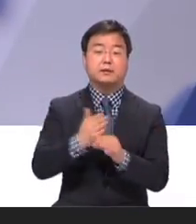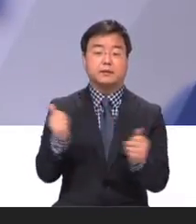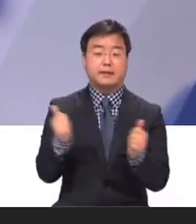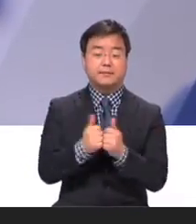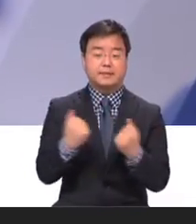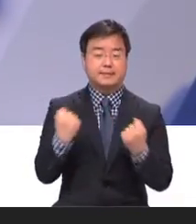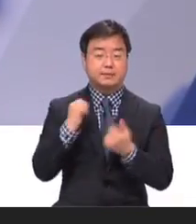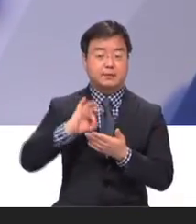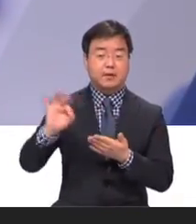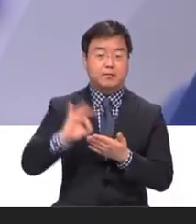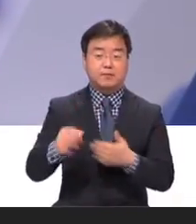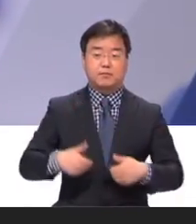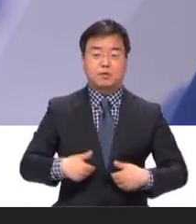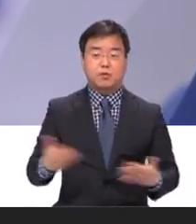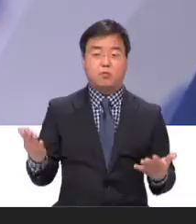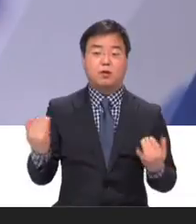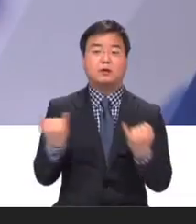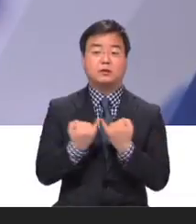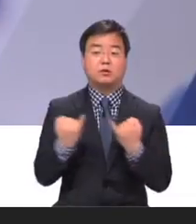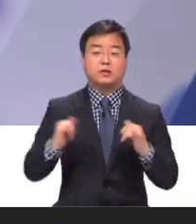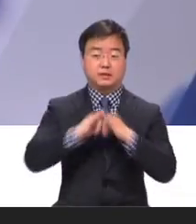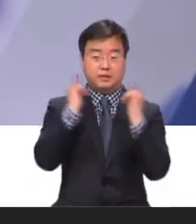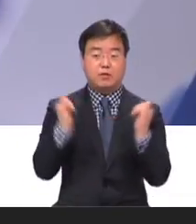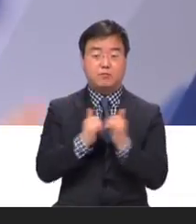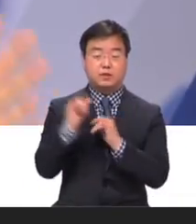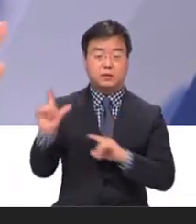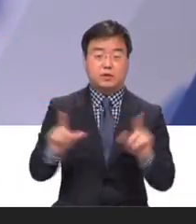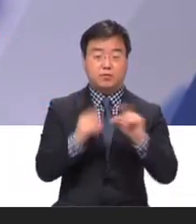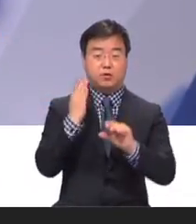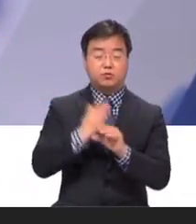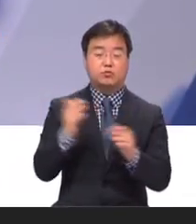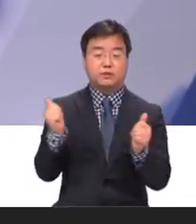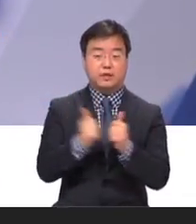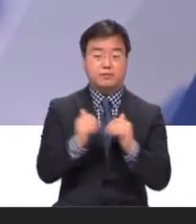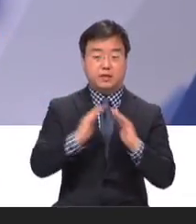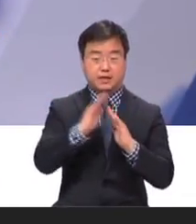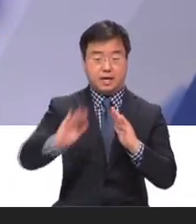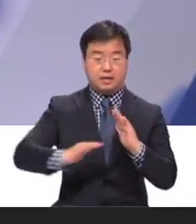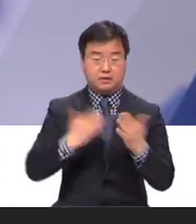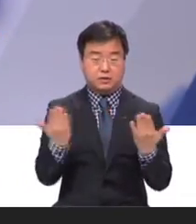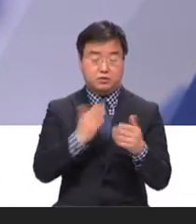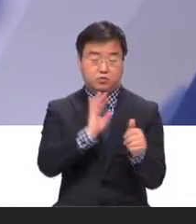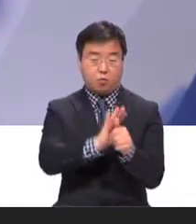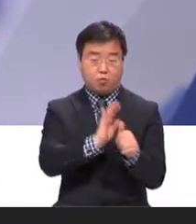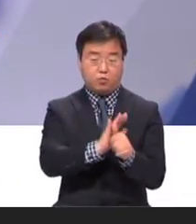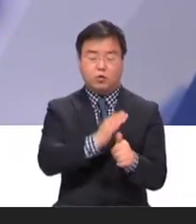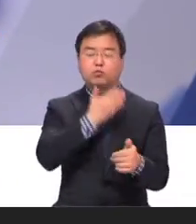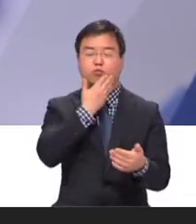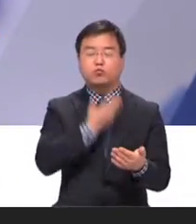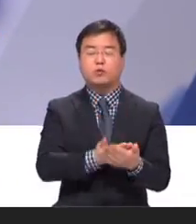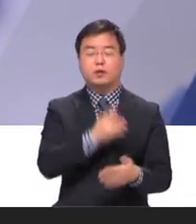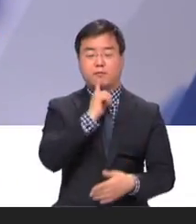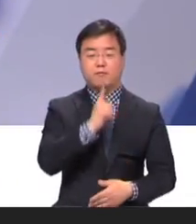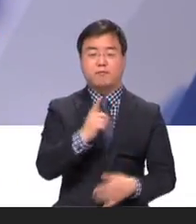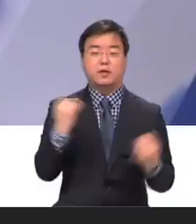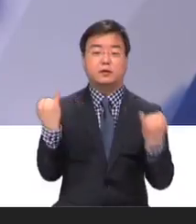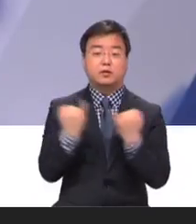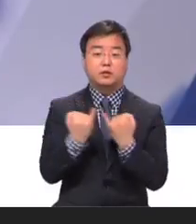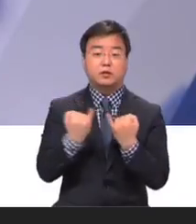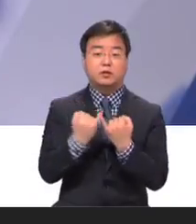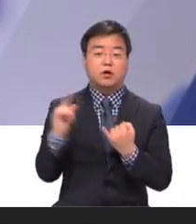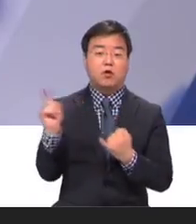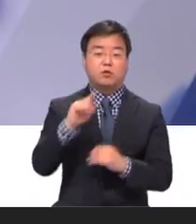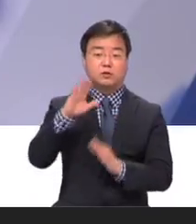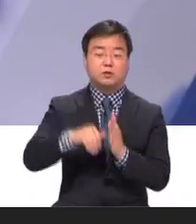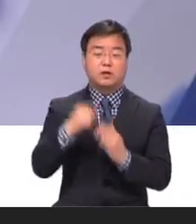필요가 없고 여자들이 사회생활을 하는 거죠. 네네. 그래서 남자가 가사일을 돕는 것이 굉장히 중요해졌고 여자들이 그 어느 때보다도